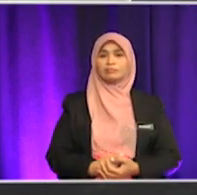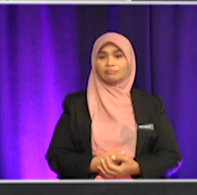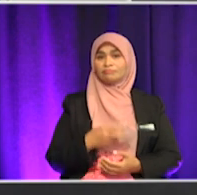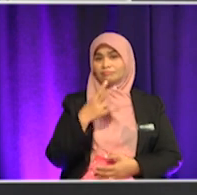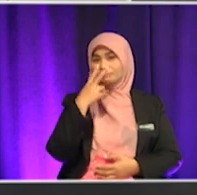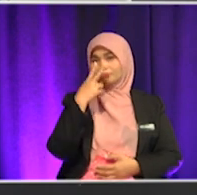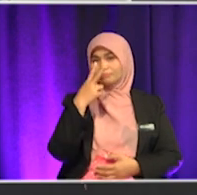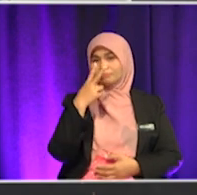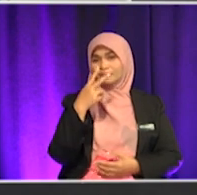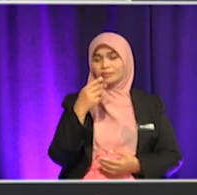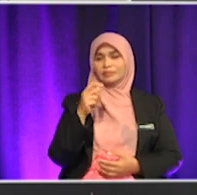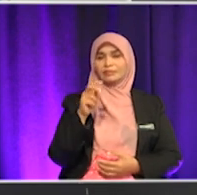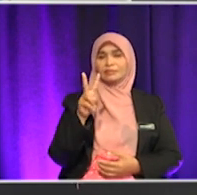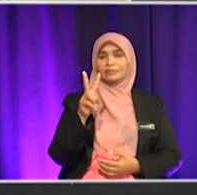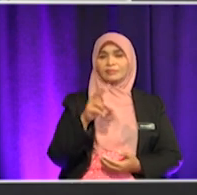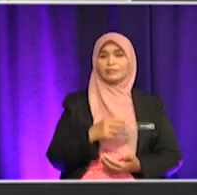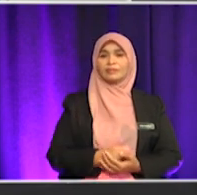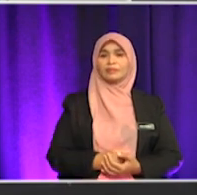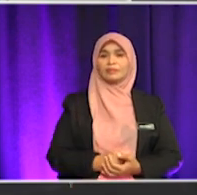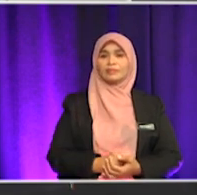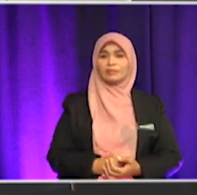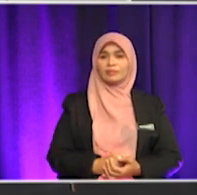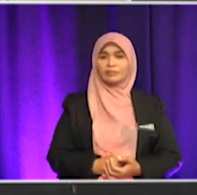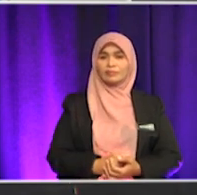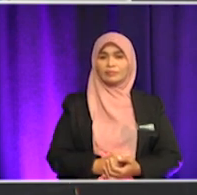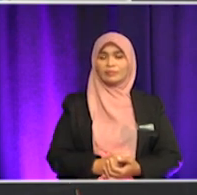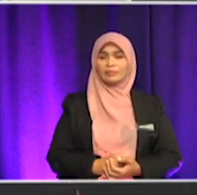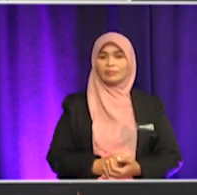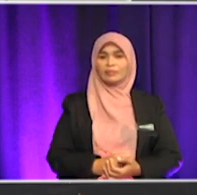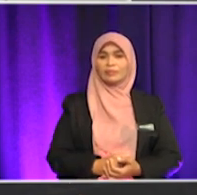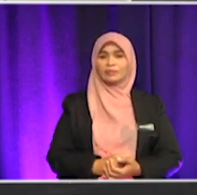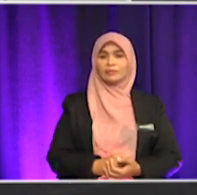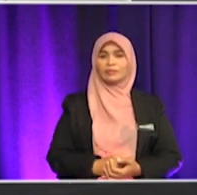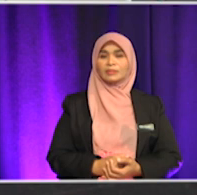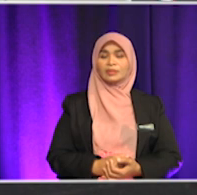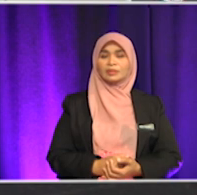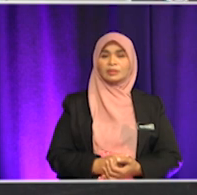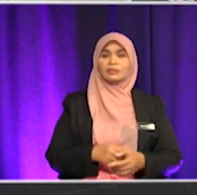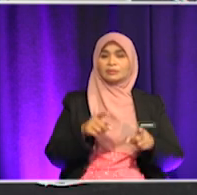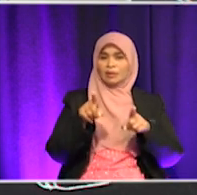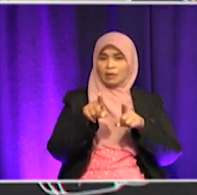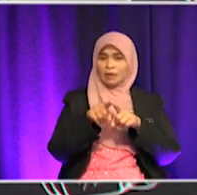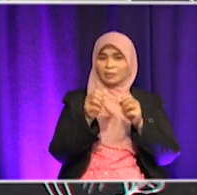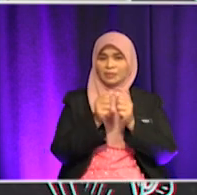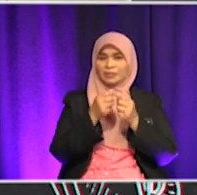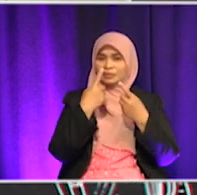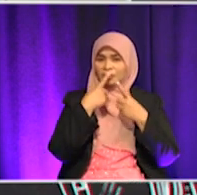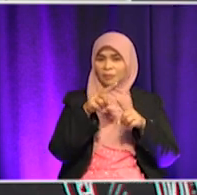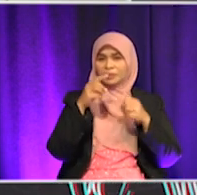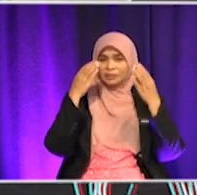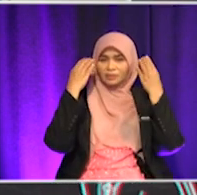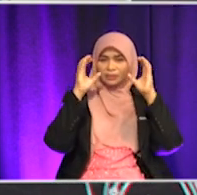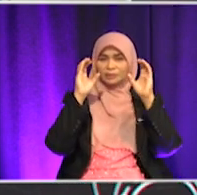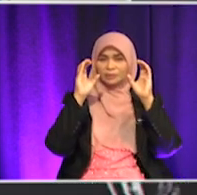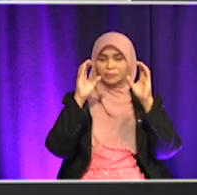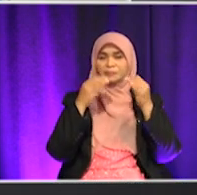Okey, J bersamaan dengan 36X tambah 22Y. Okey, tepat sekali sama dengan jawapan saya. Okey, sekarang ni